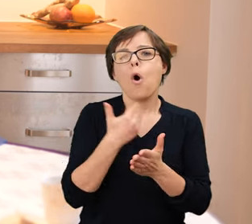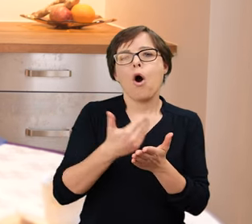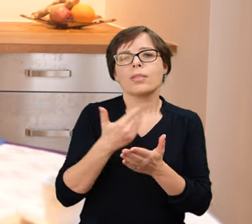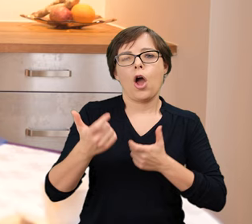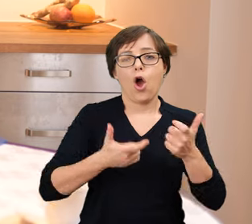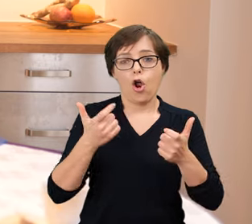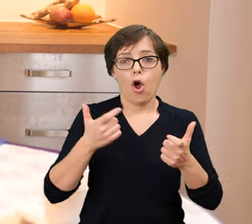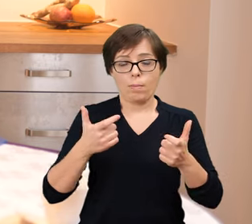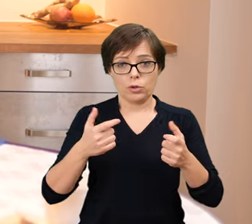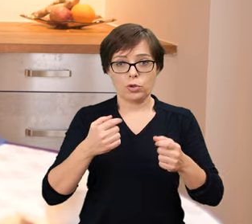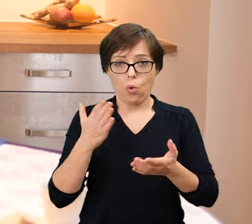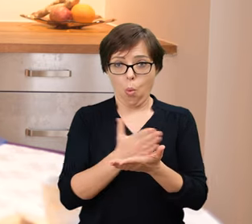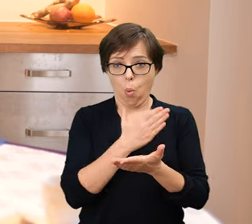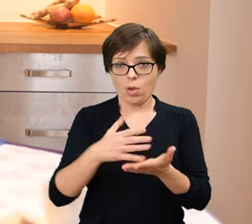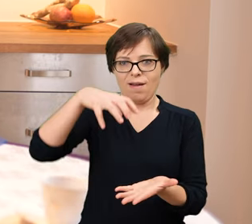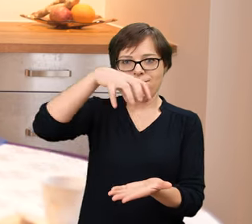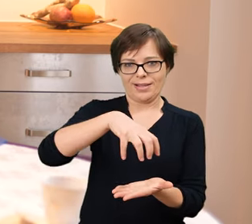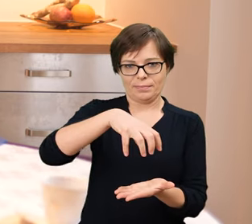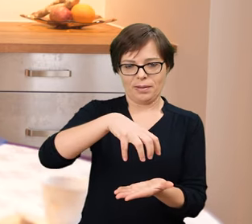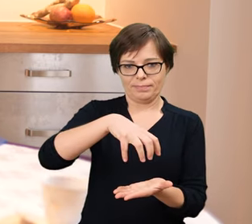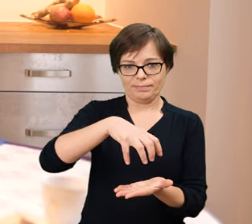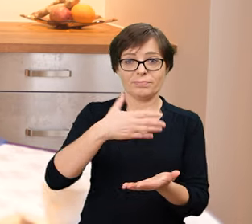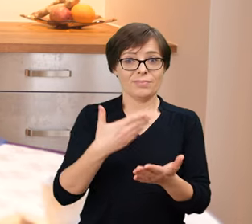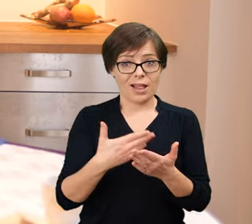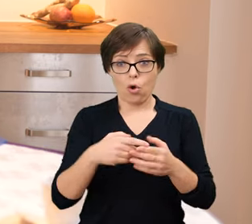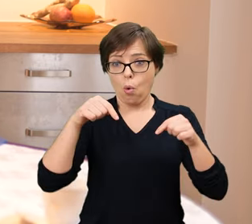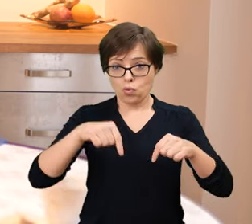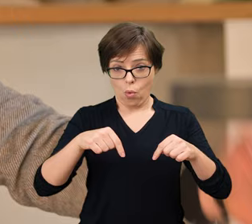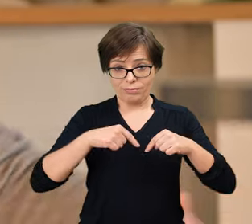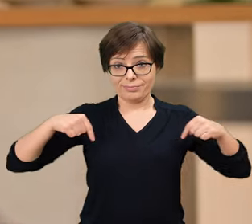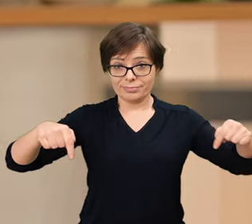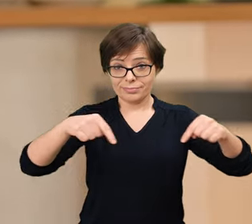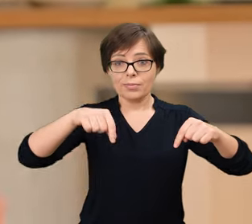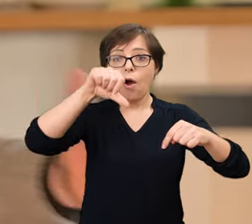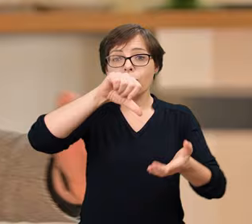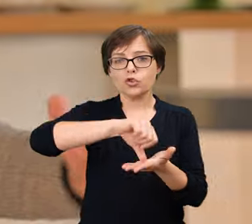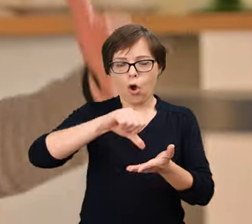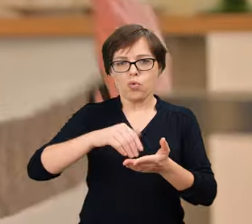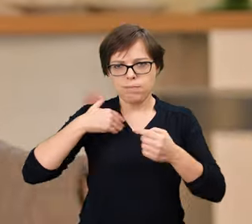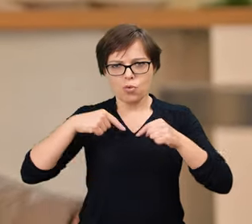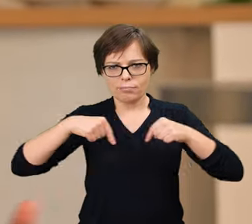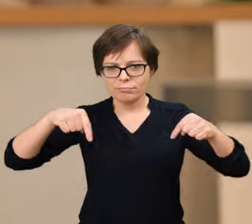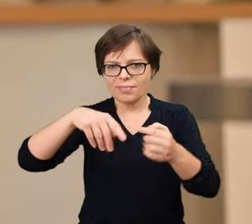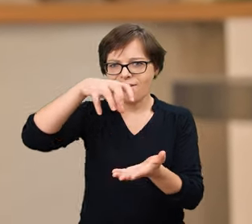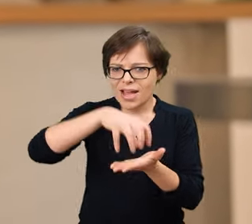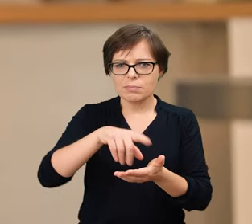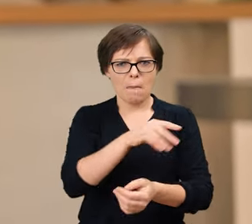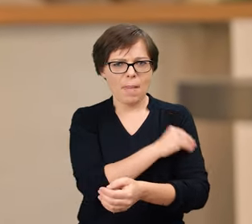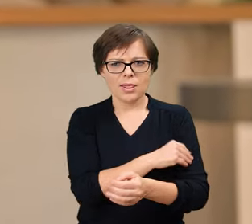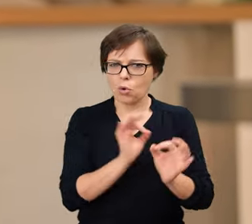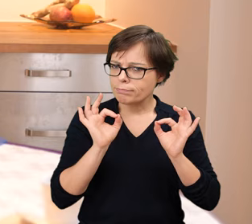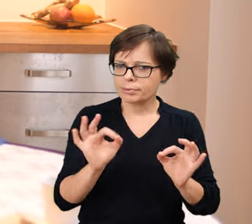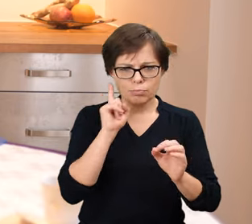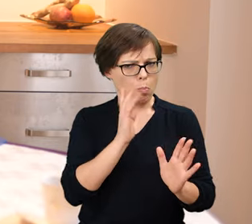w środku tego aneksu kuchennego była bardzo dobrze zorganizowana wyspa, z dobrych materiałów, taka solidna,